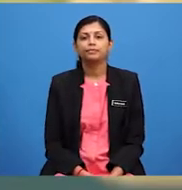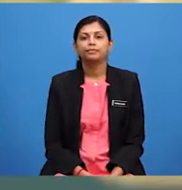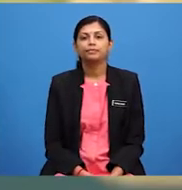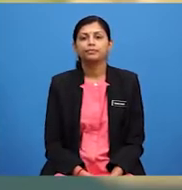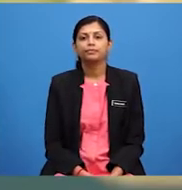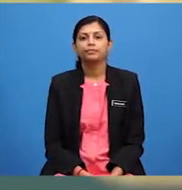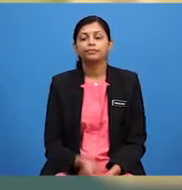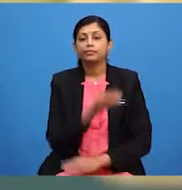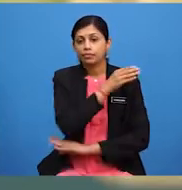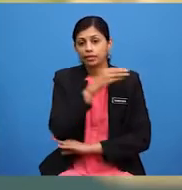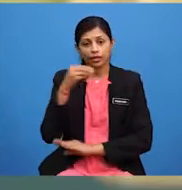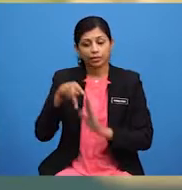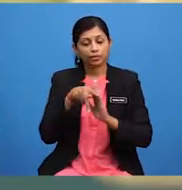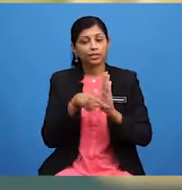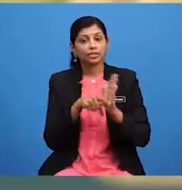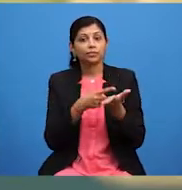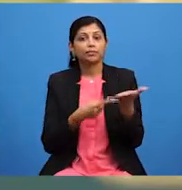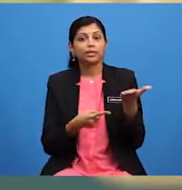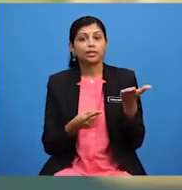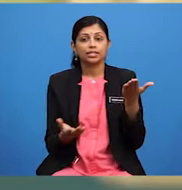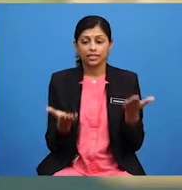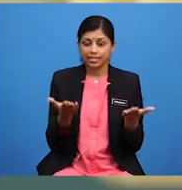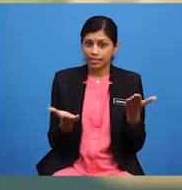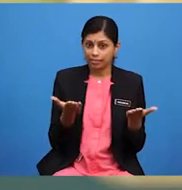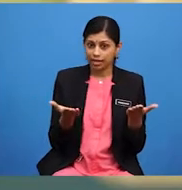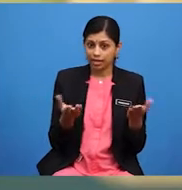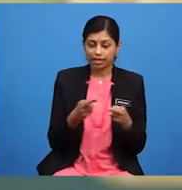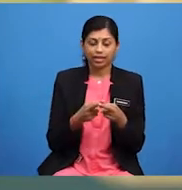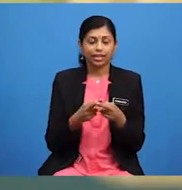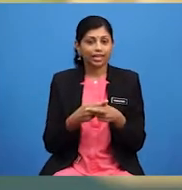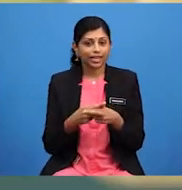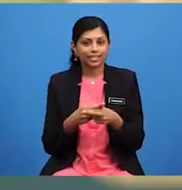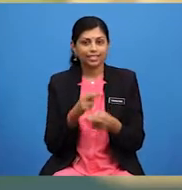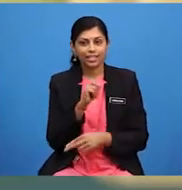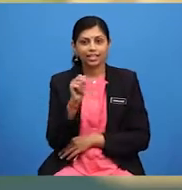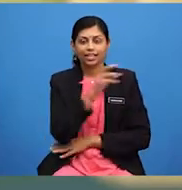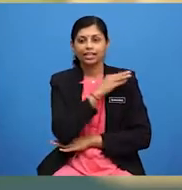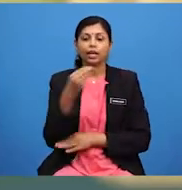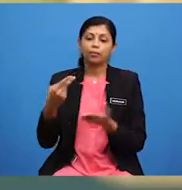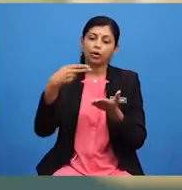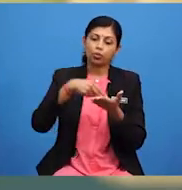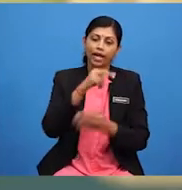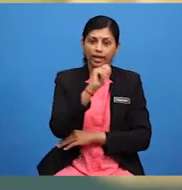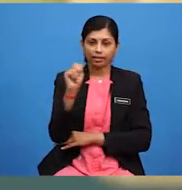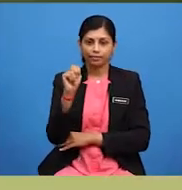reka bentuk iaitu keseimbangan, keringkasan dan